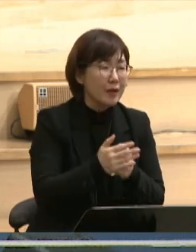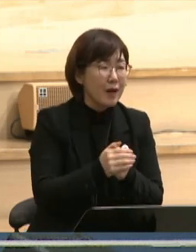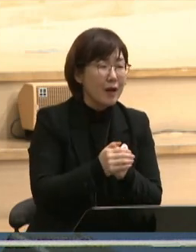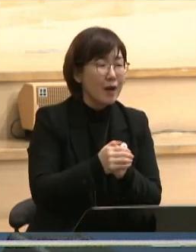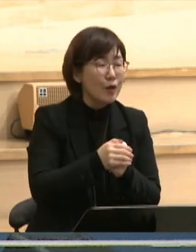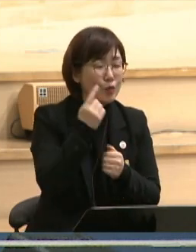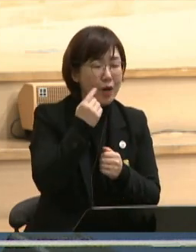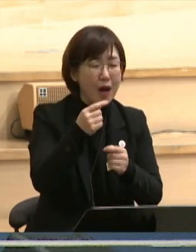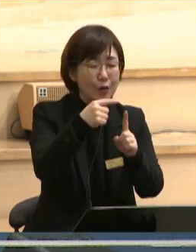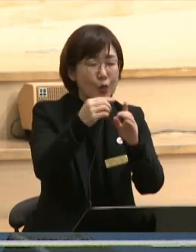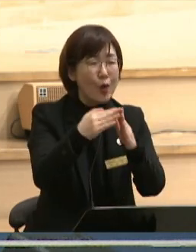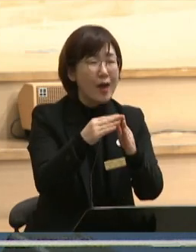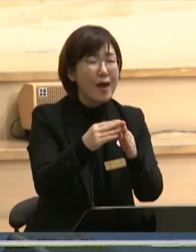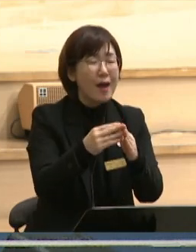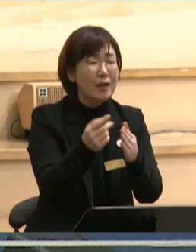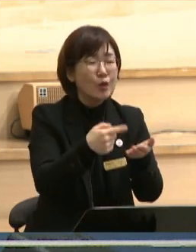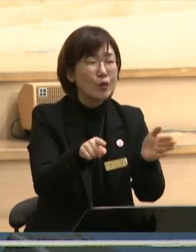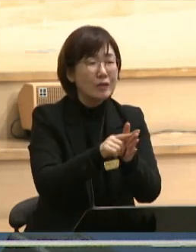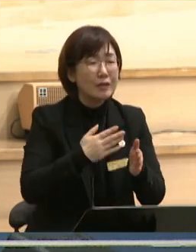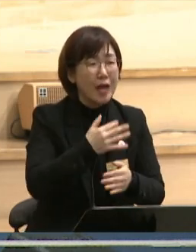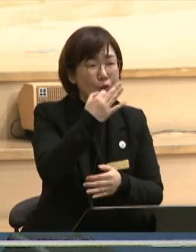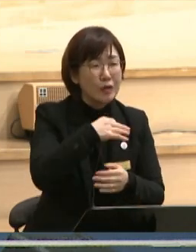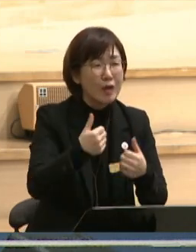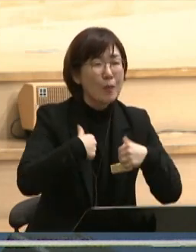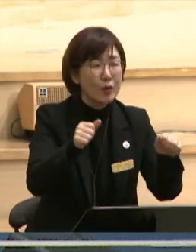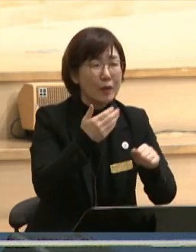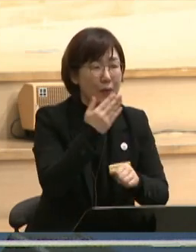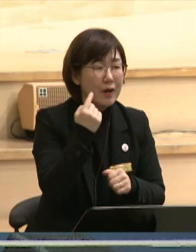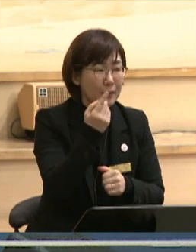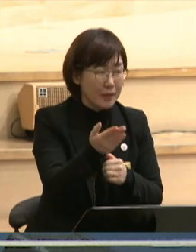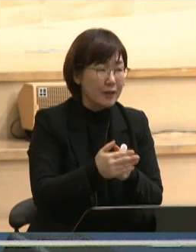자기의 유익을 포기하시겠습니까